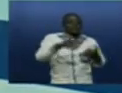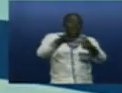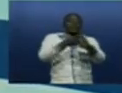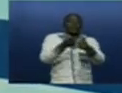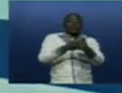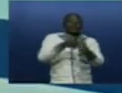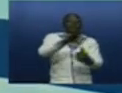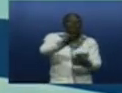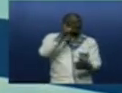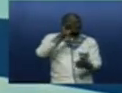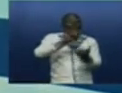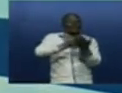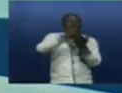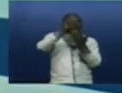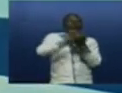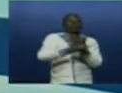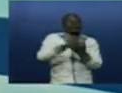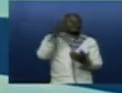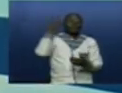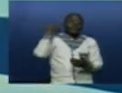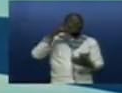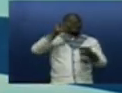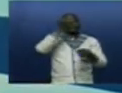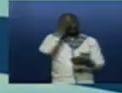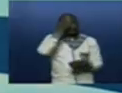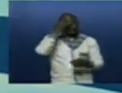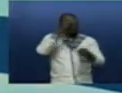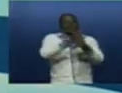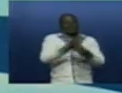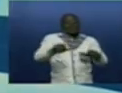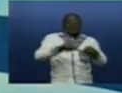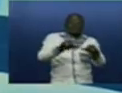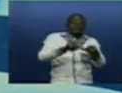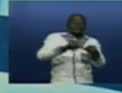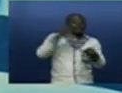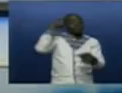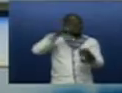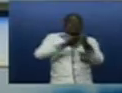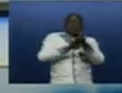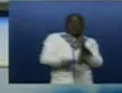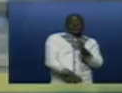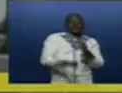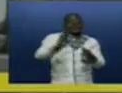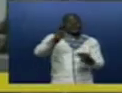en août dernier. Le gouvernement prend des mesures d'urgence pour minimiser la propagation de la maladie.